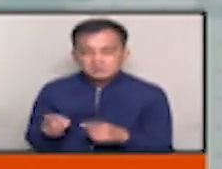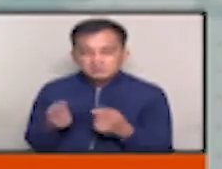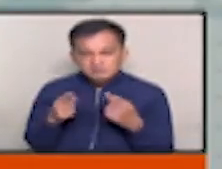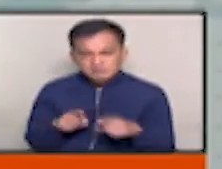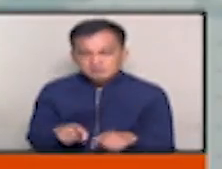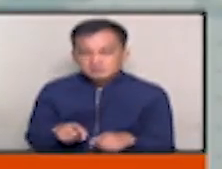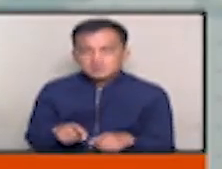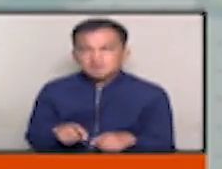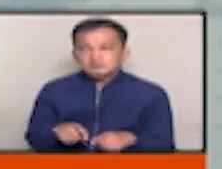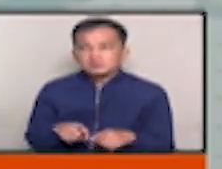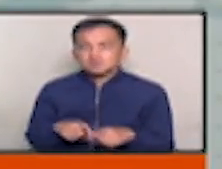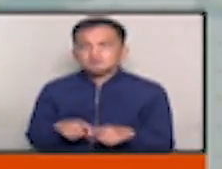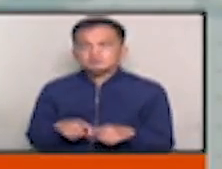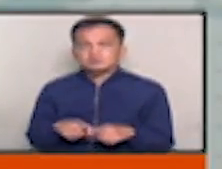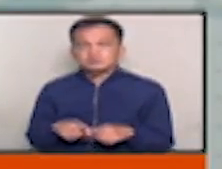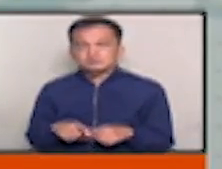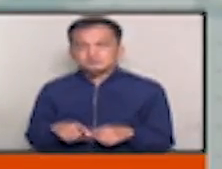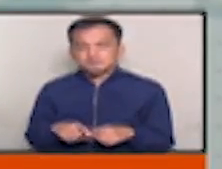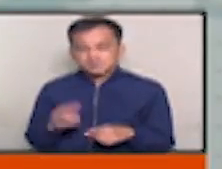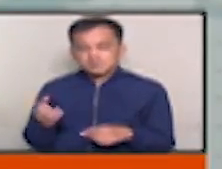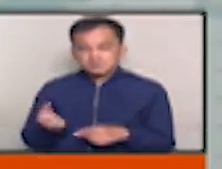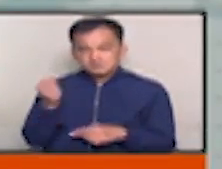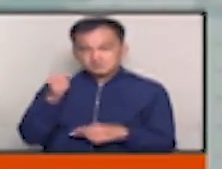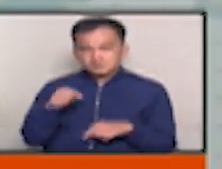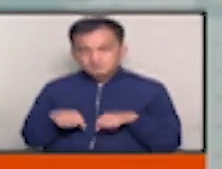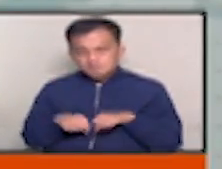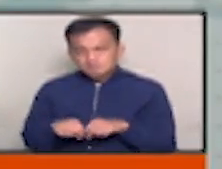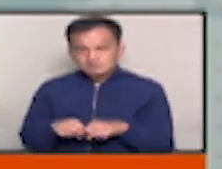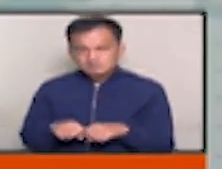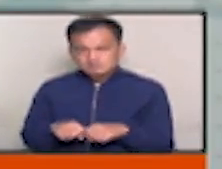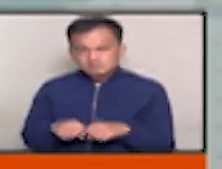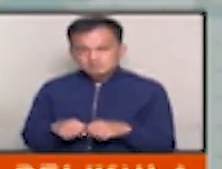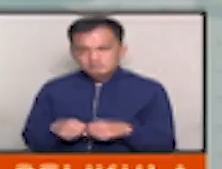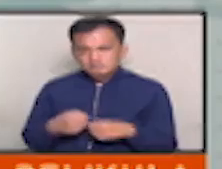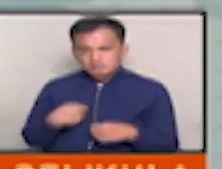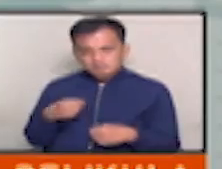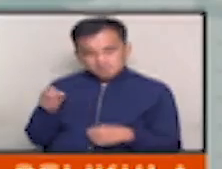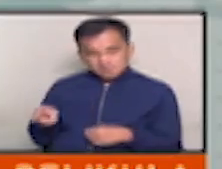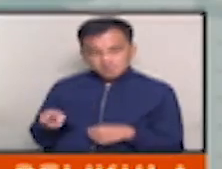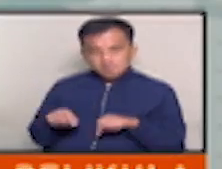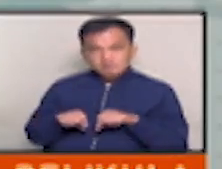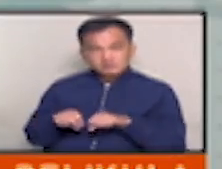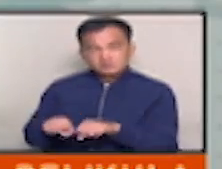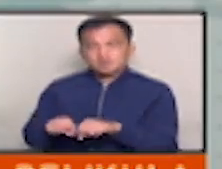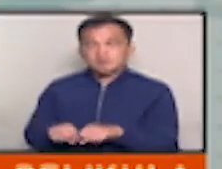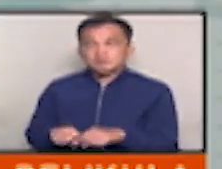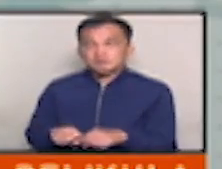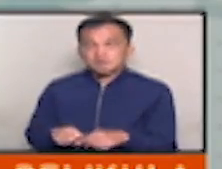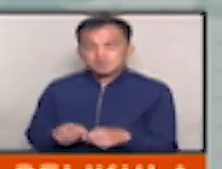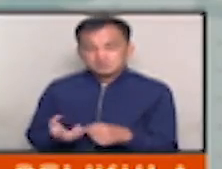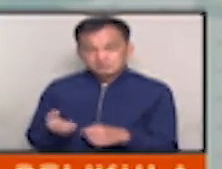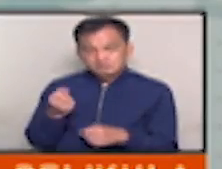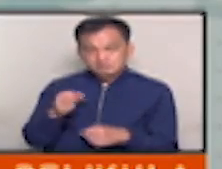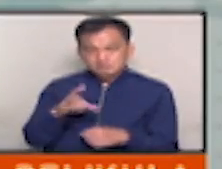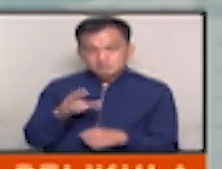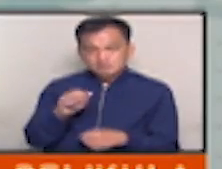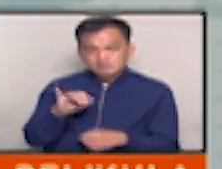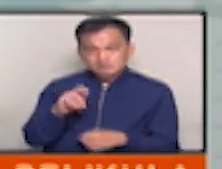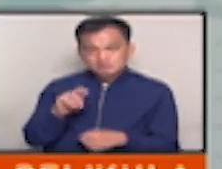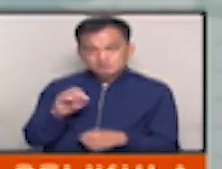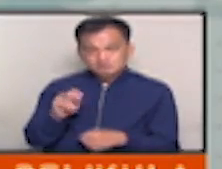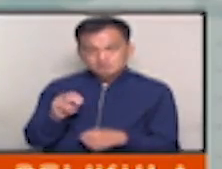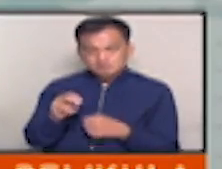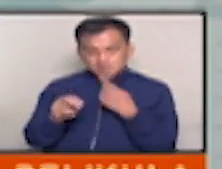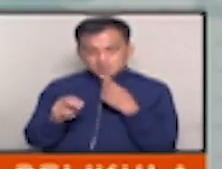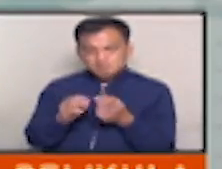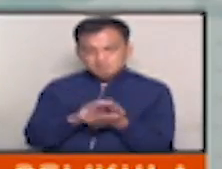po kasi, yung may-ari po ng kariton, kasi nagpapatinda lang po ako nagpapalako Yung kariton po, dahil sabi nga po nila, may